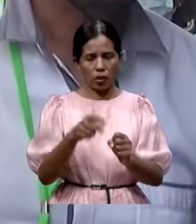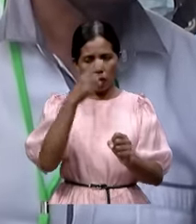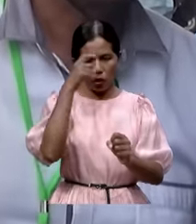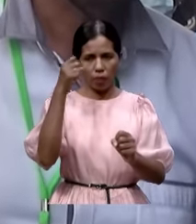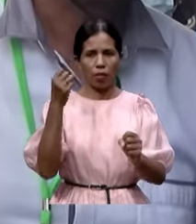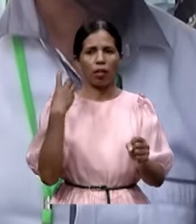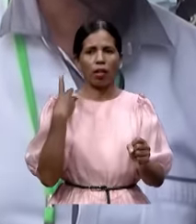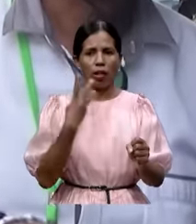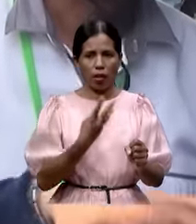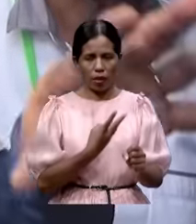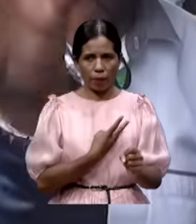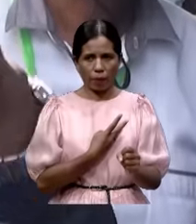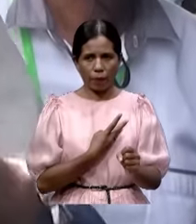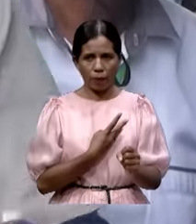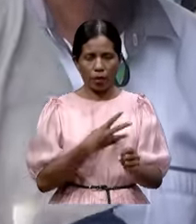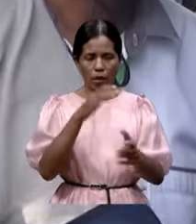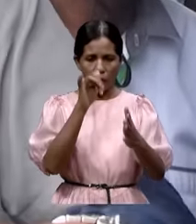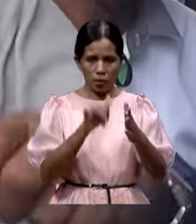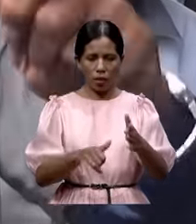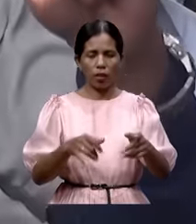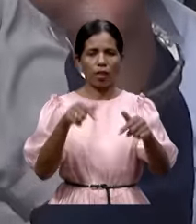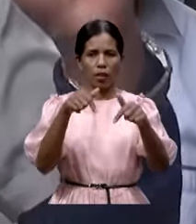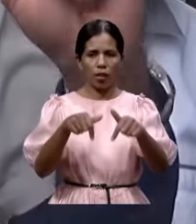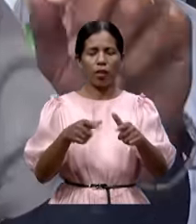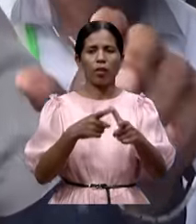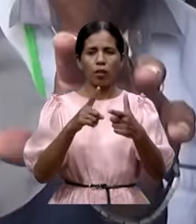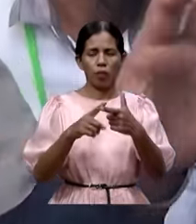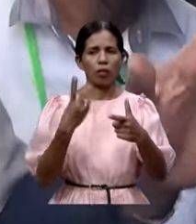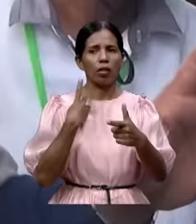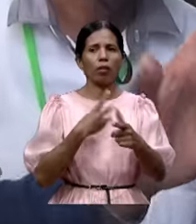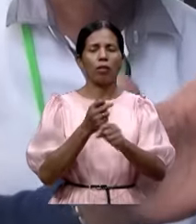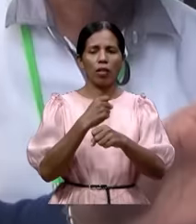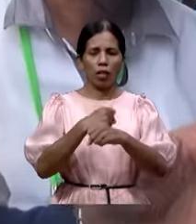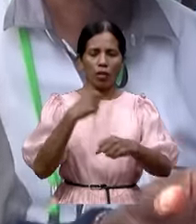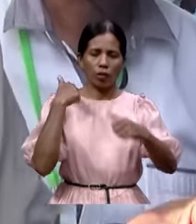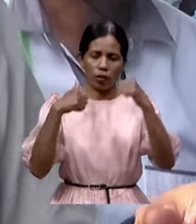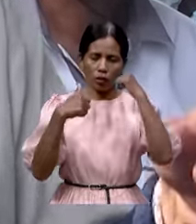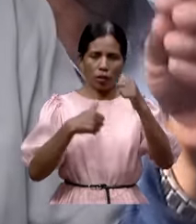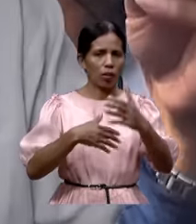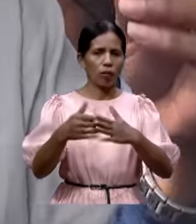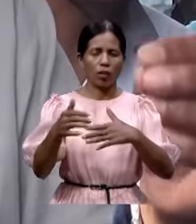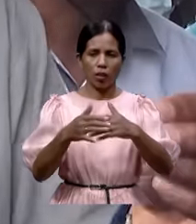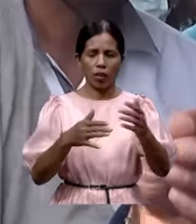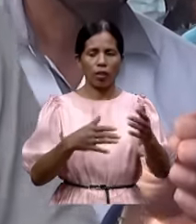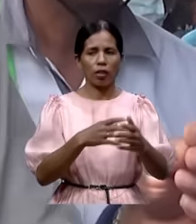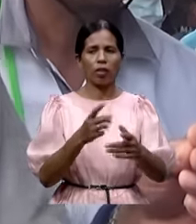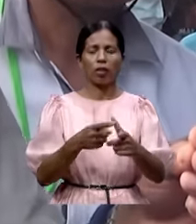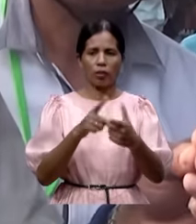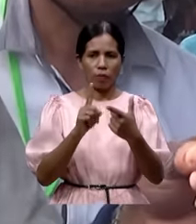ami hela hene, depois ami halo atividade ka qualquer batida, per